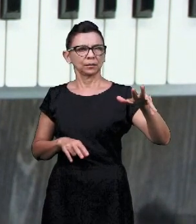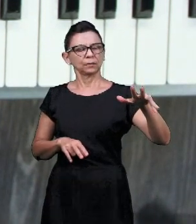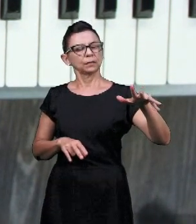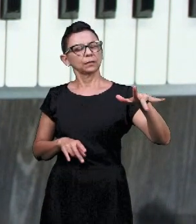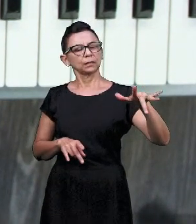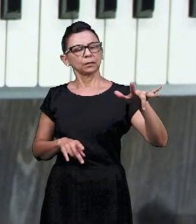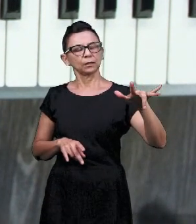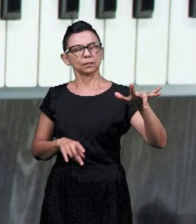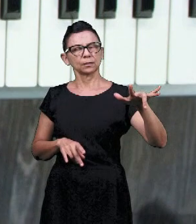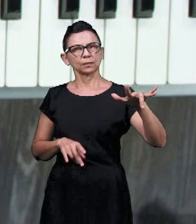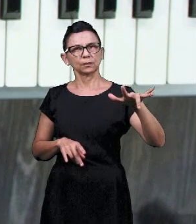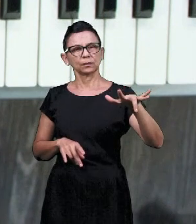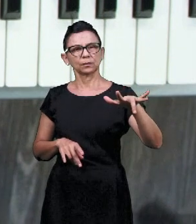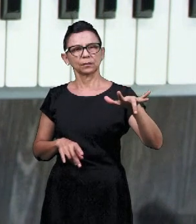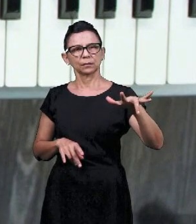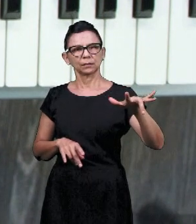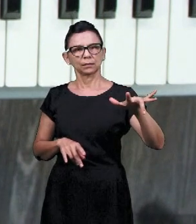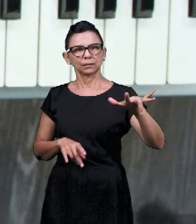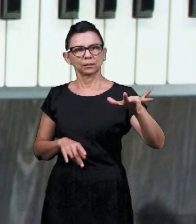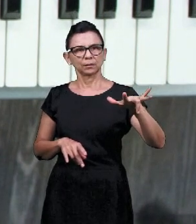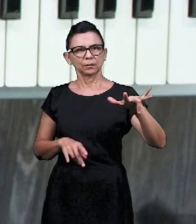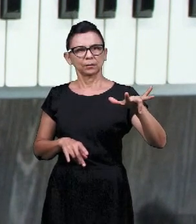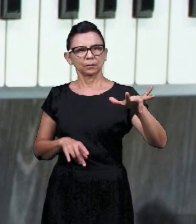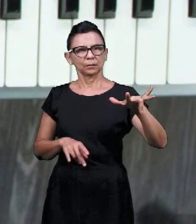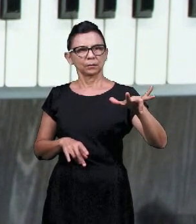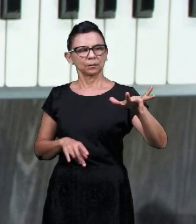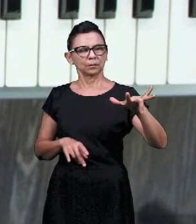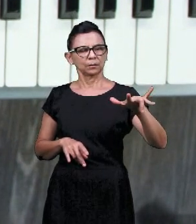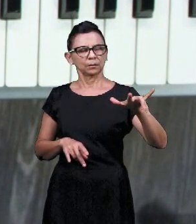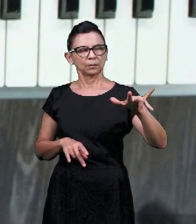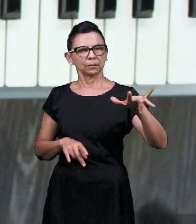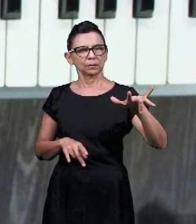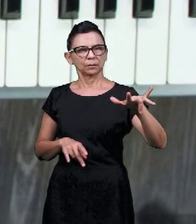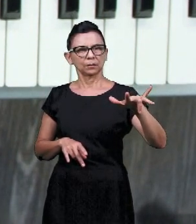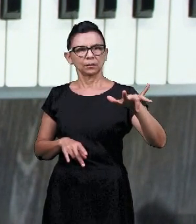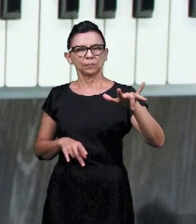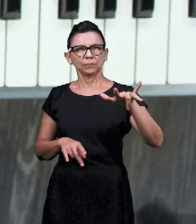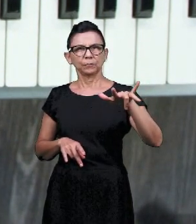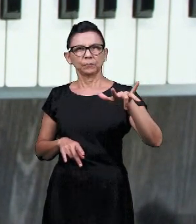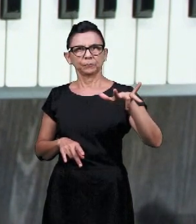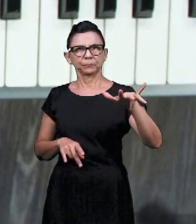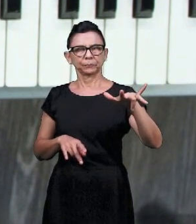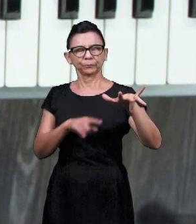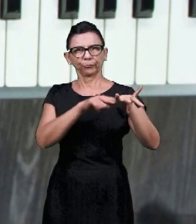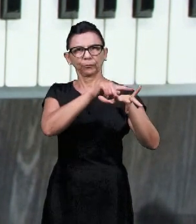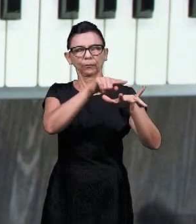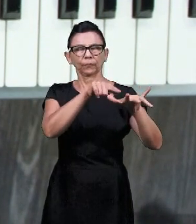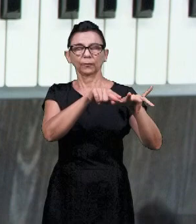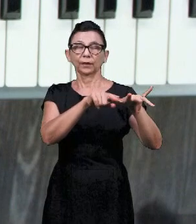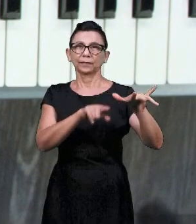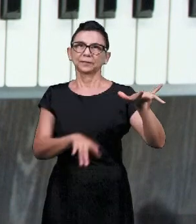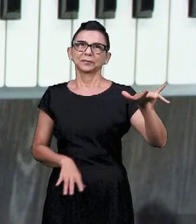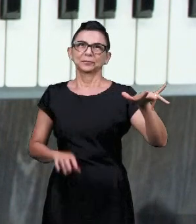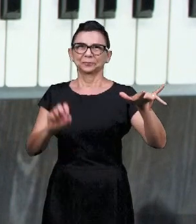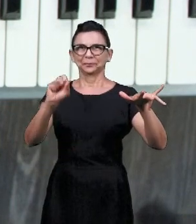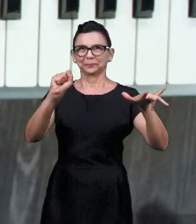do. Et maintenant, la deuxième inversion, sol, do, mi.